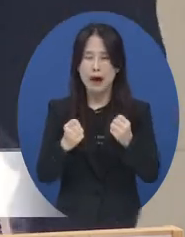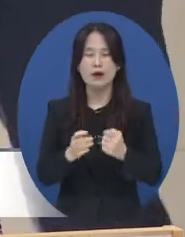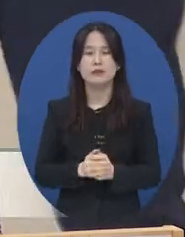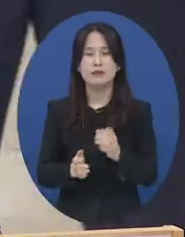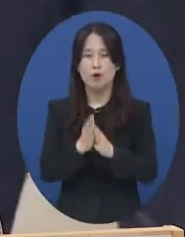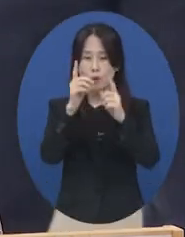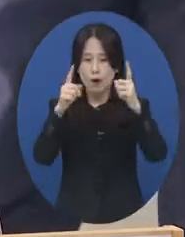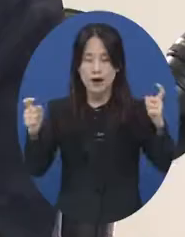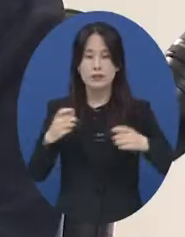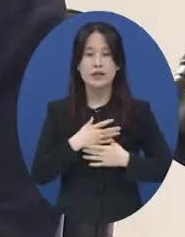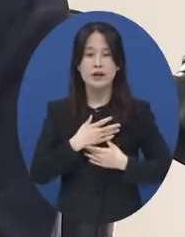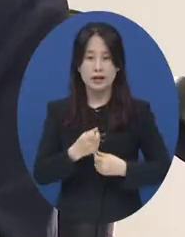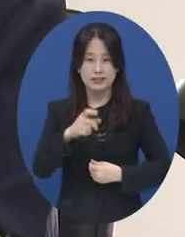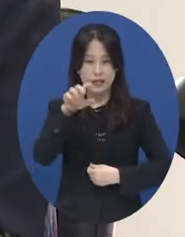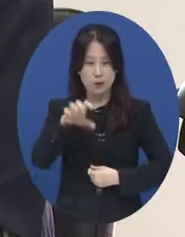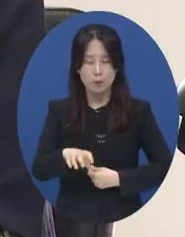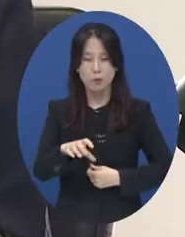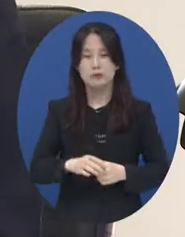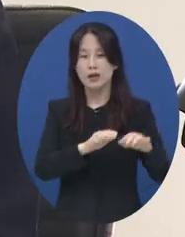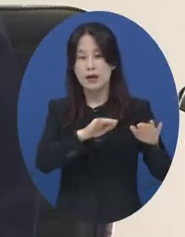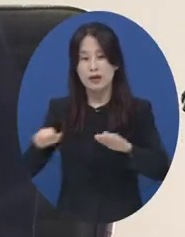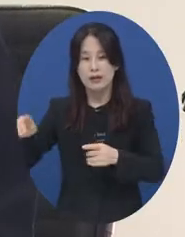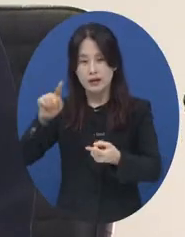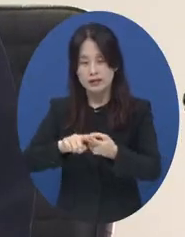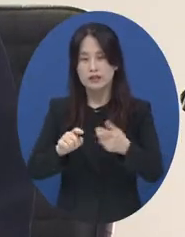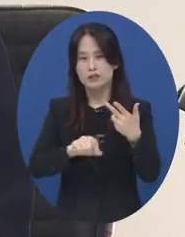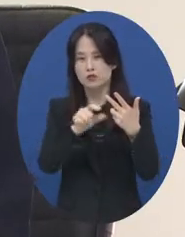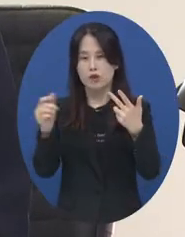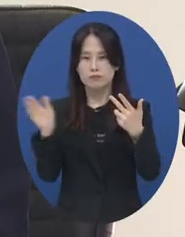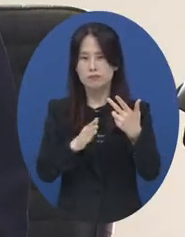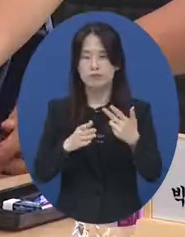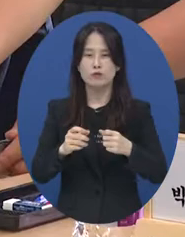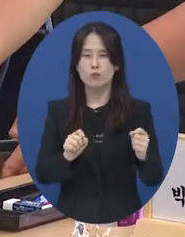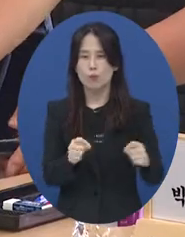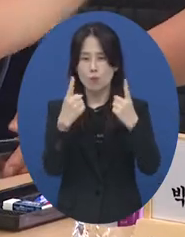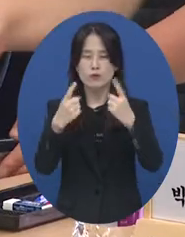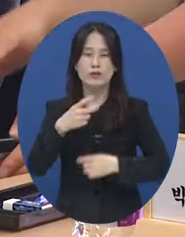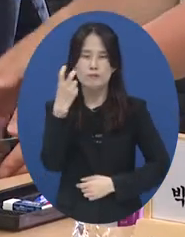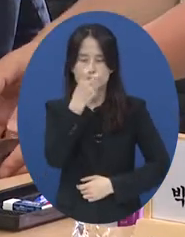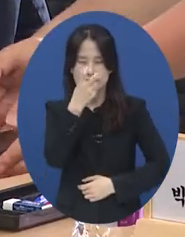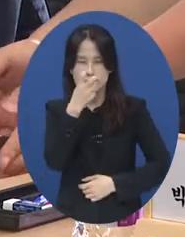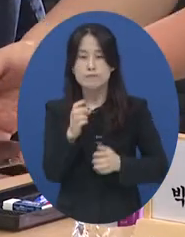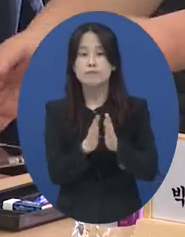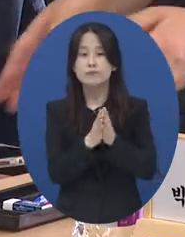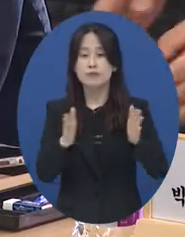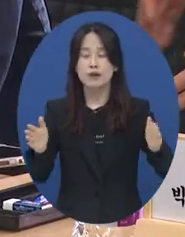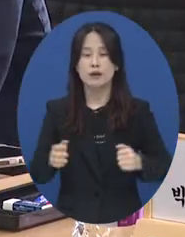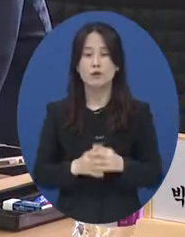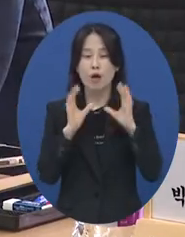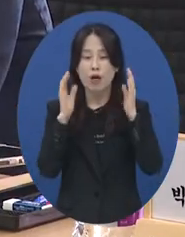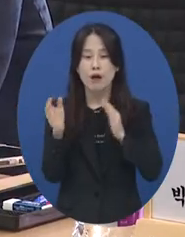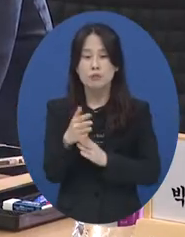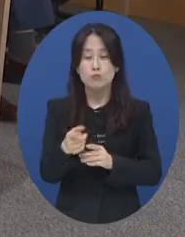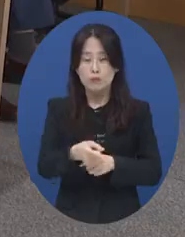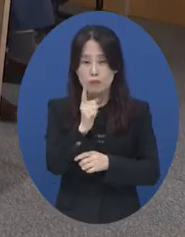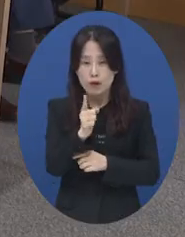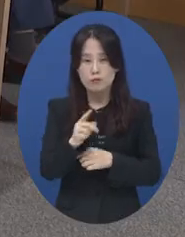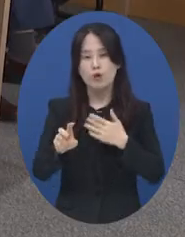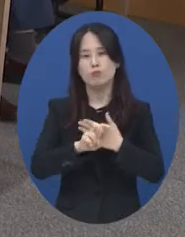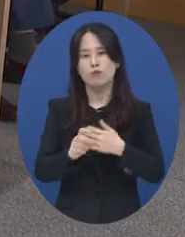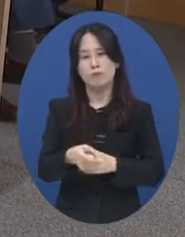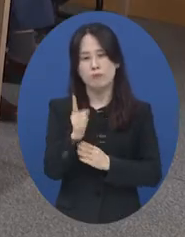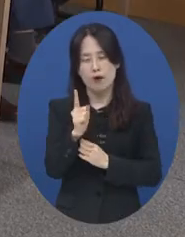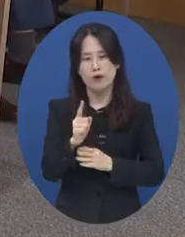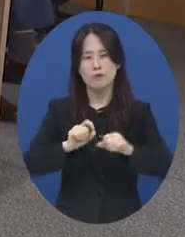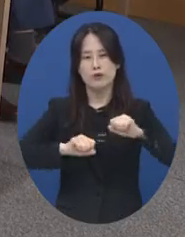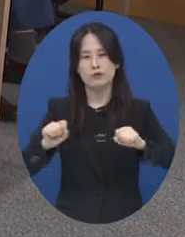횡행했던 화성과 안산 등지의 비지정 해수욕장을 대상으로 7월부터 일제 단속을 벌입니다. 또 어린 물고기 포획